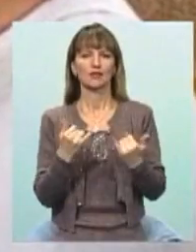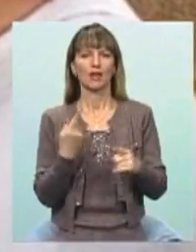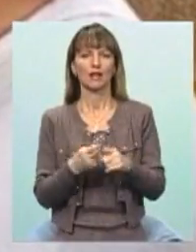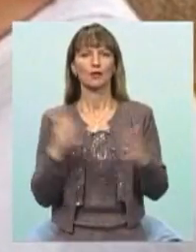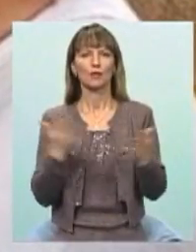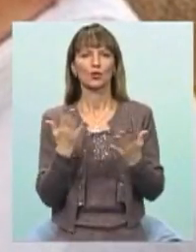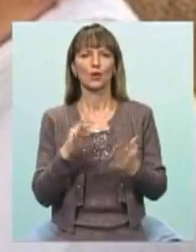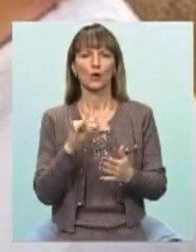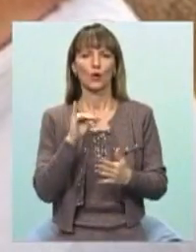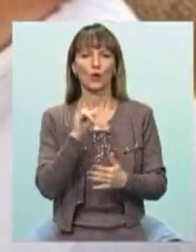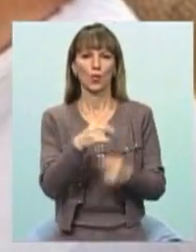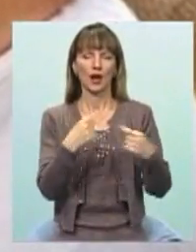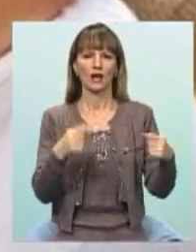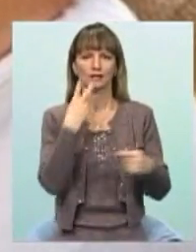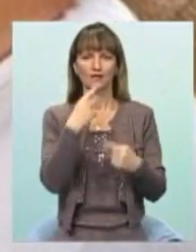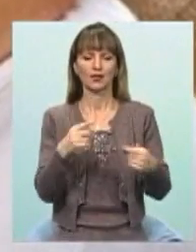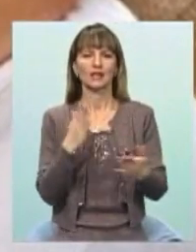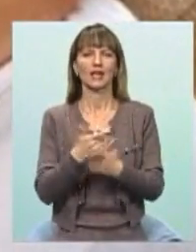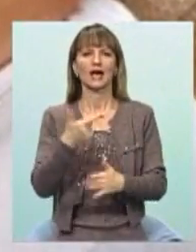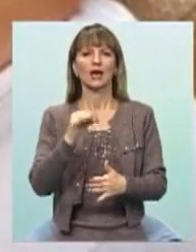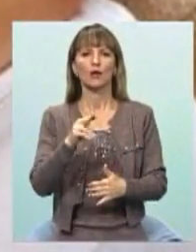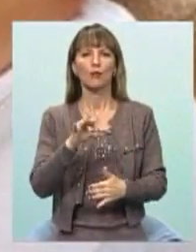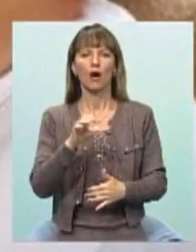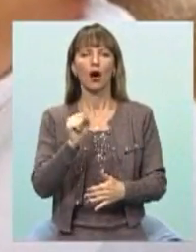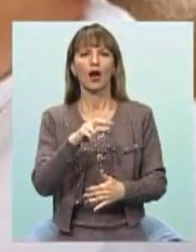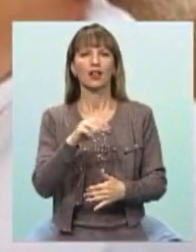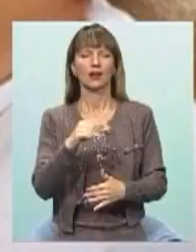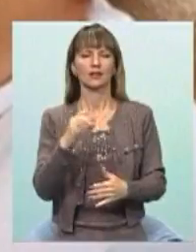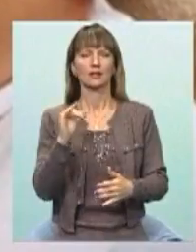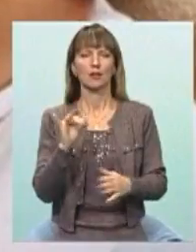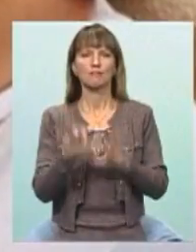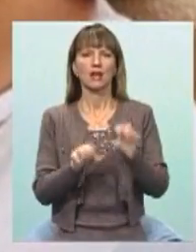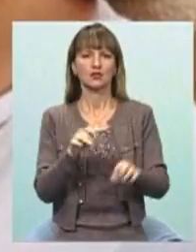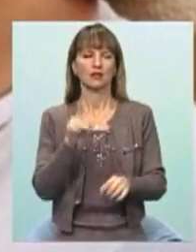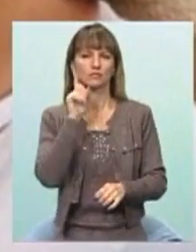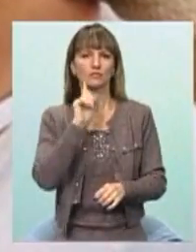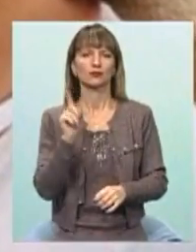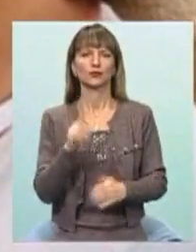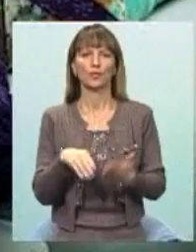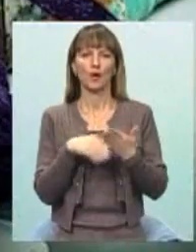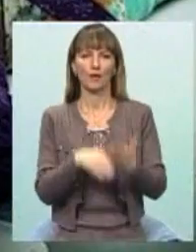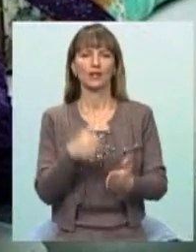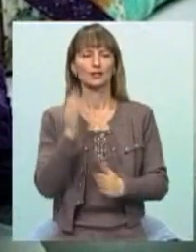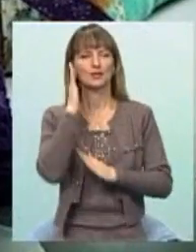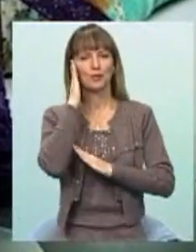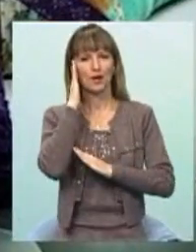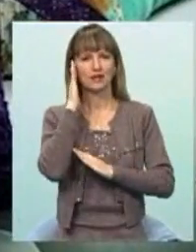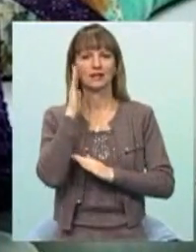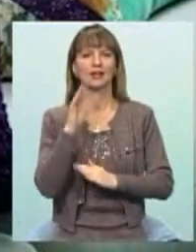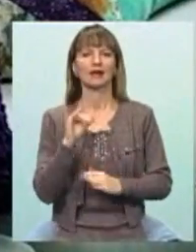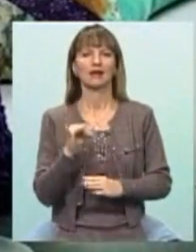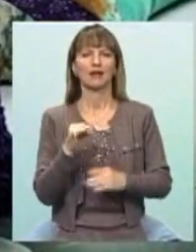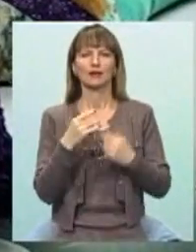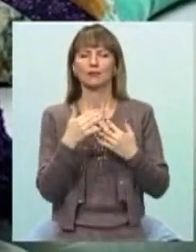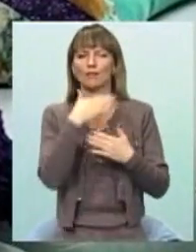у багатьох видах. Деякі мають гіпоалергенний та масажний ефект, що сприяє більш спокійному і міцному сну. Та й не тільки